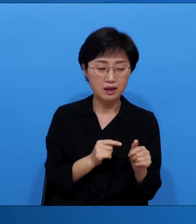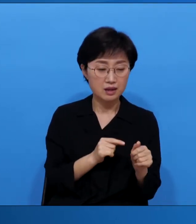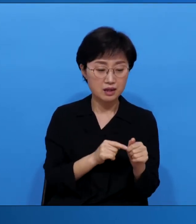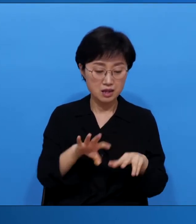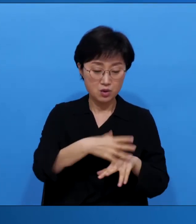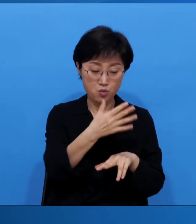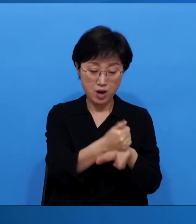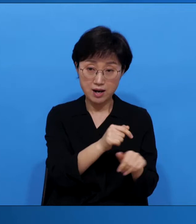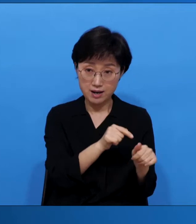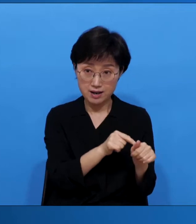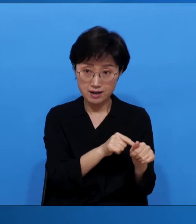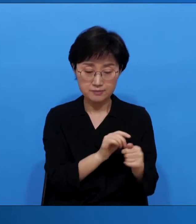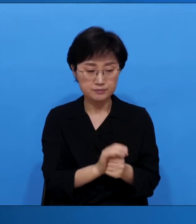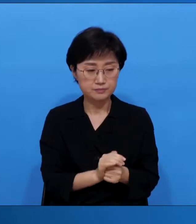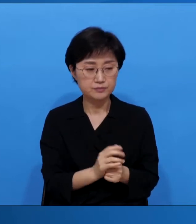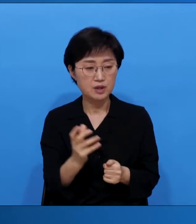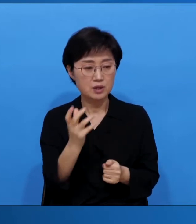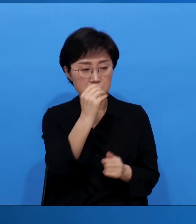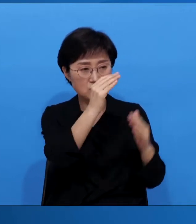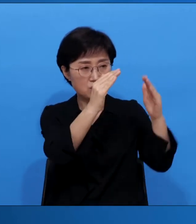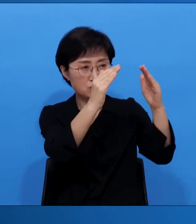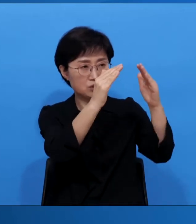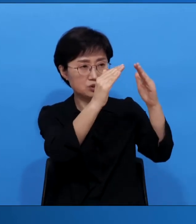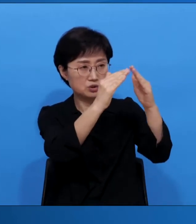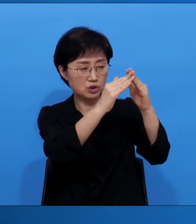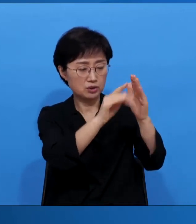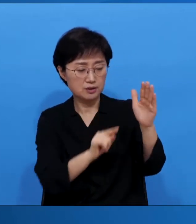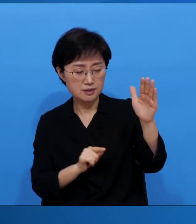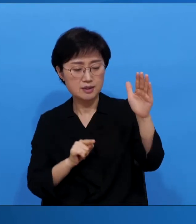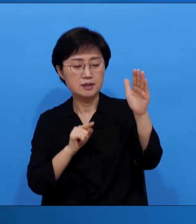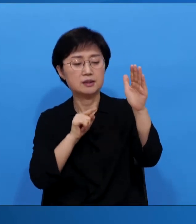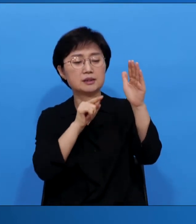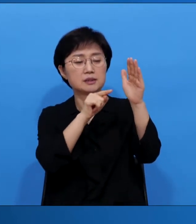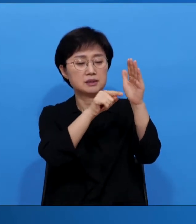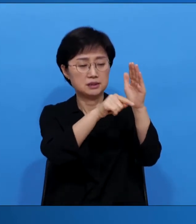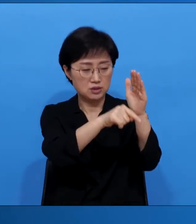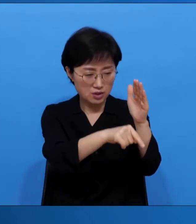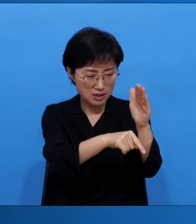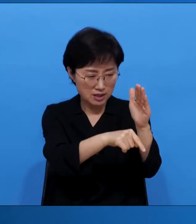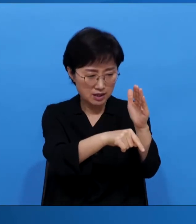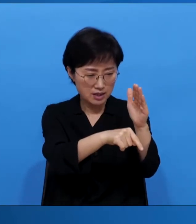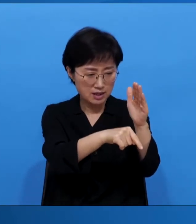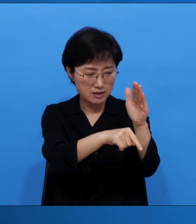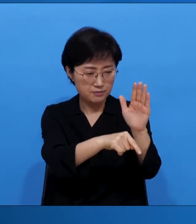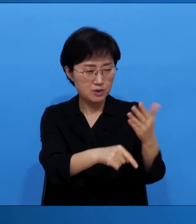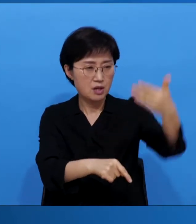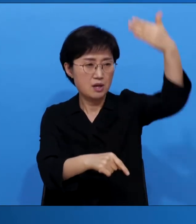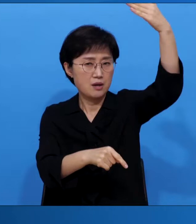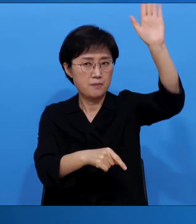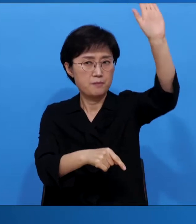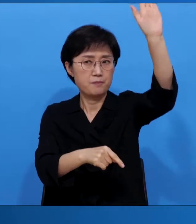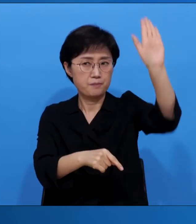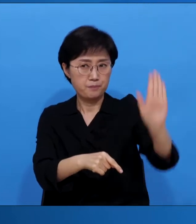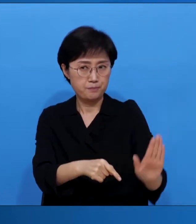왕이 성전에 들어가서 벽을